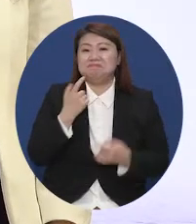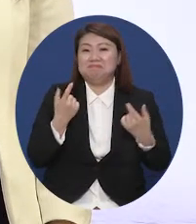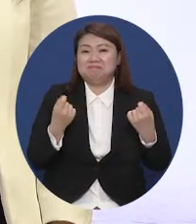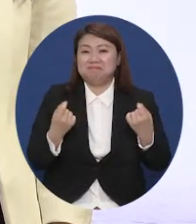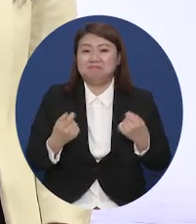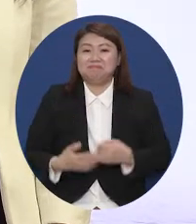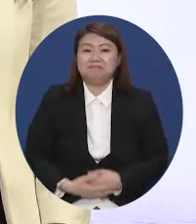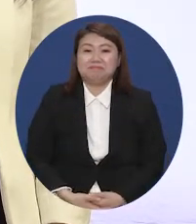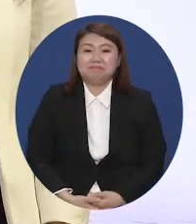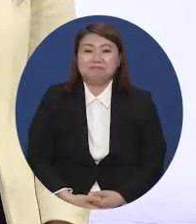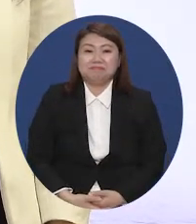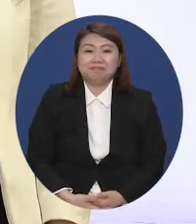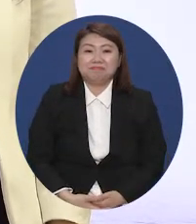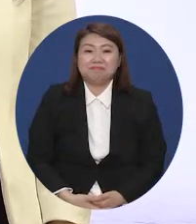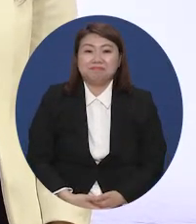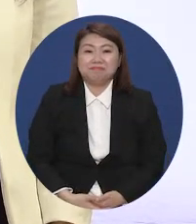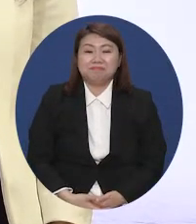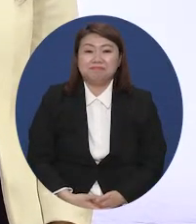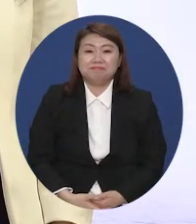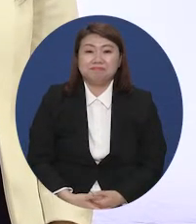해프닝으로 끝났죠